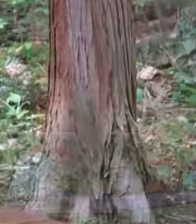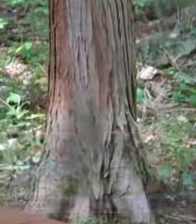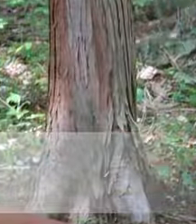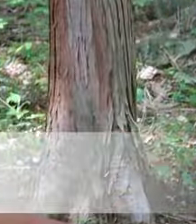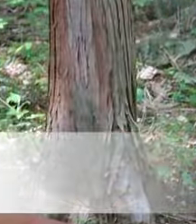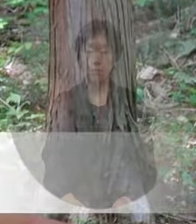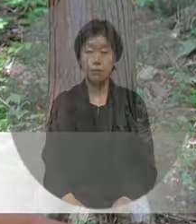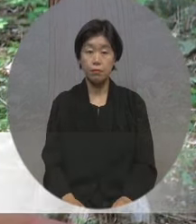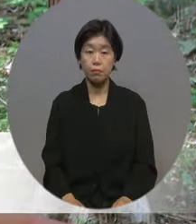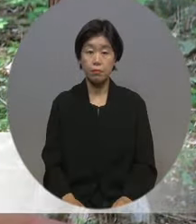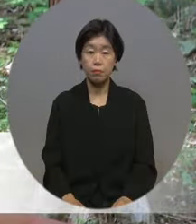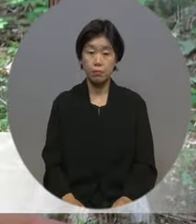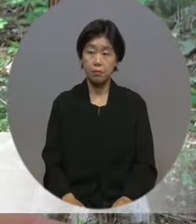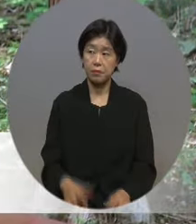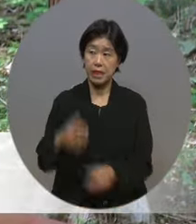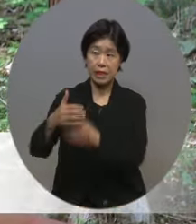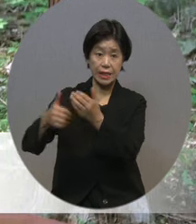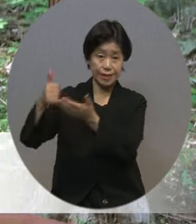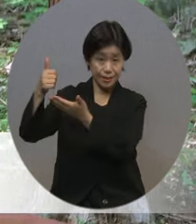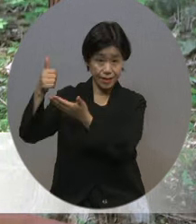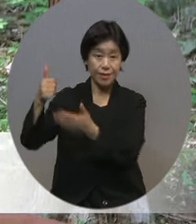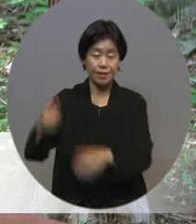자, 신은요. 신은